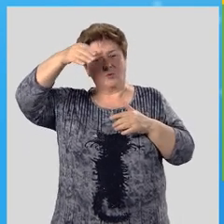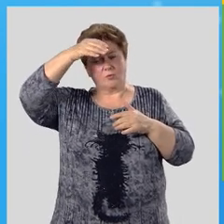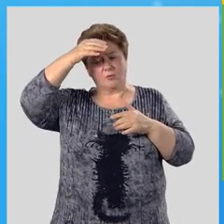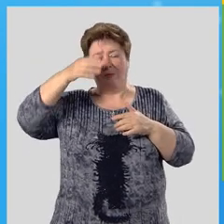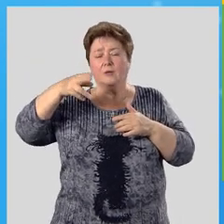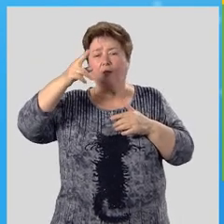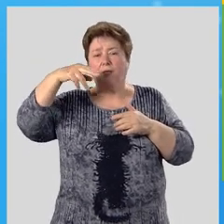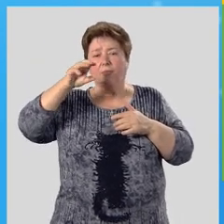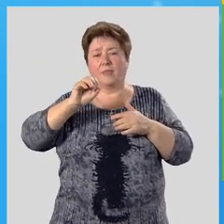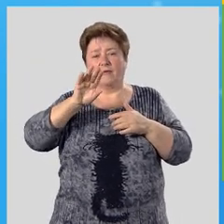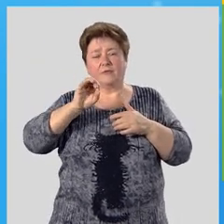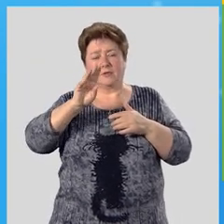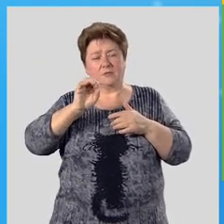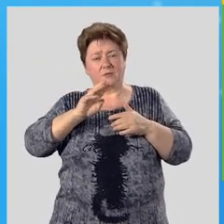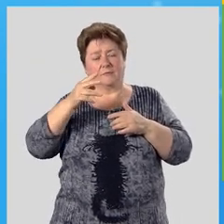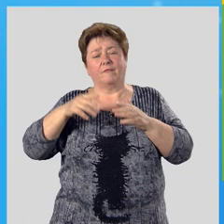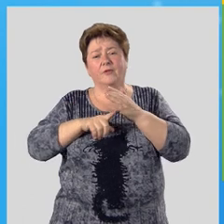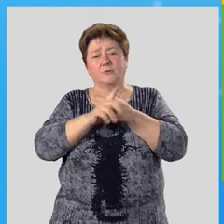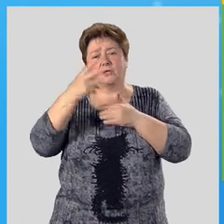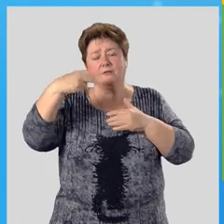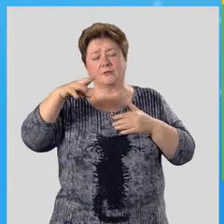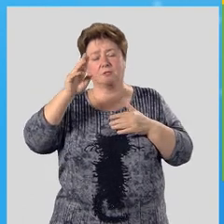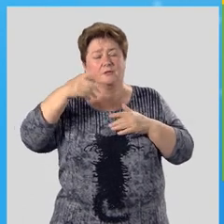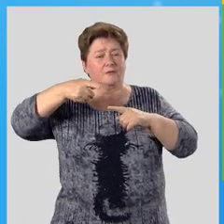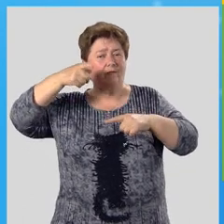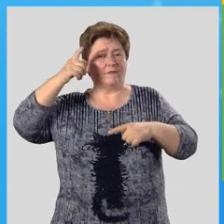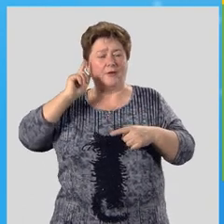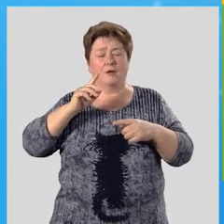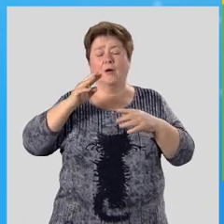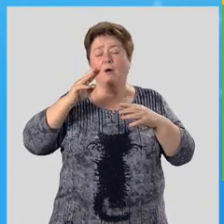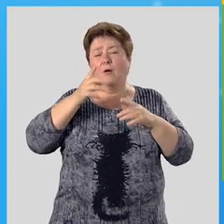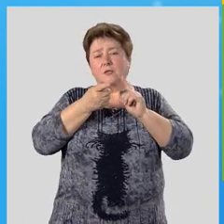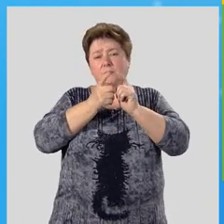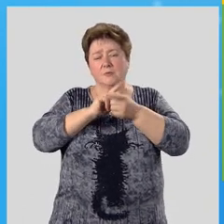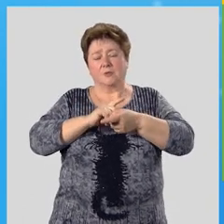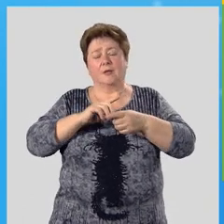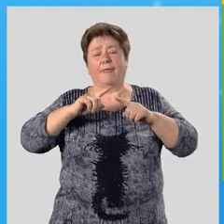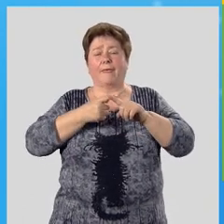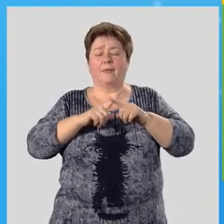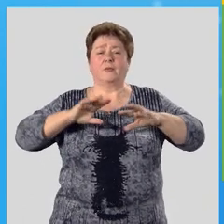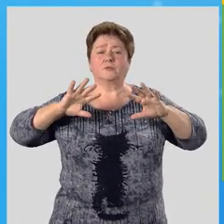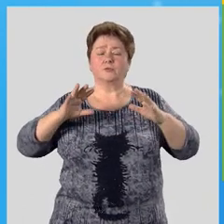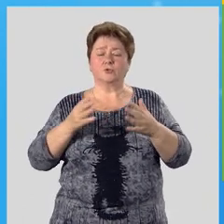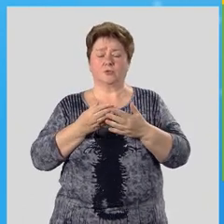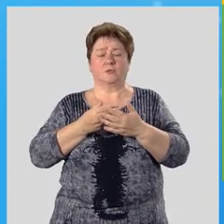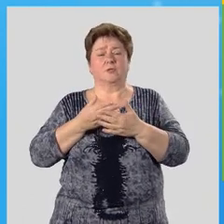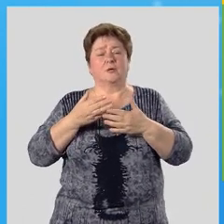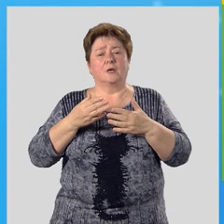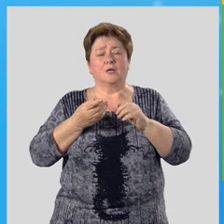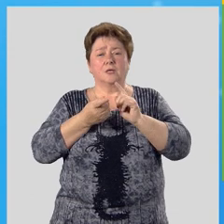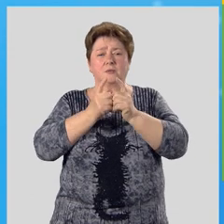Де Фризом в начале XX века. Мутации – это случайные,